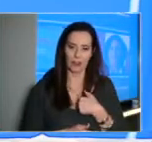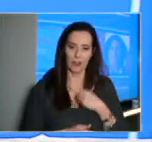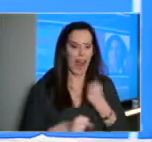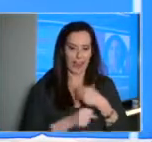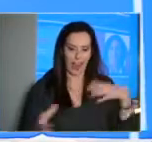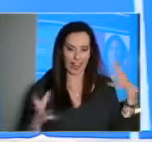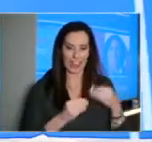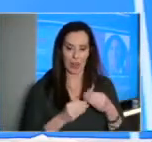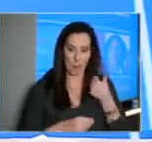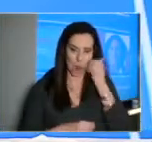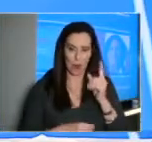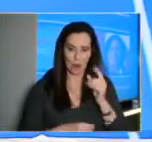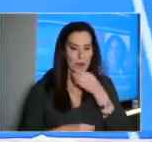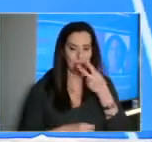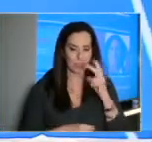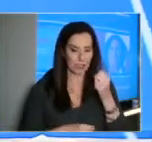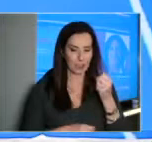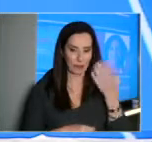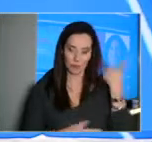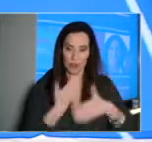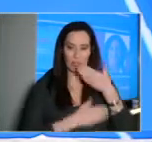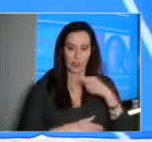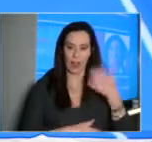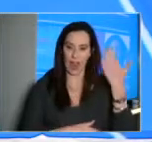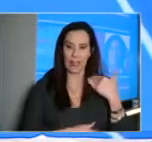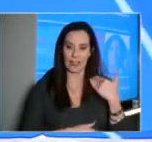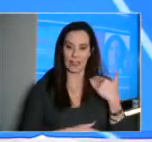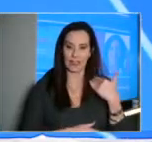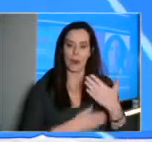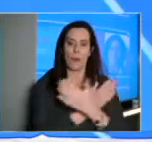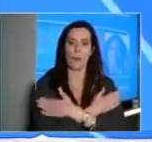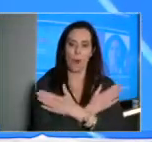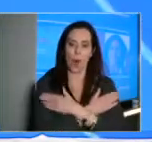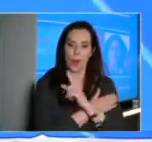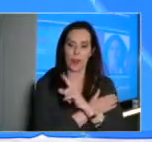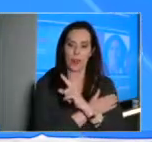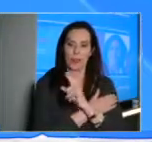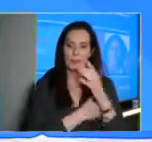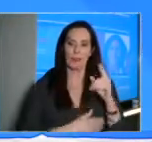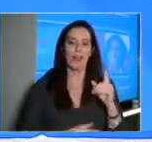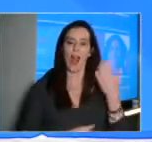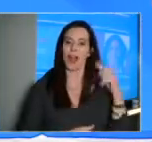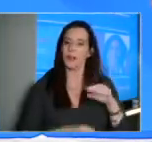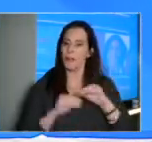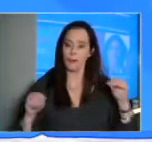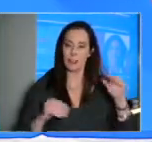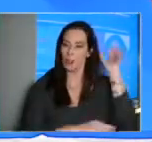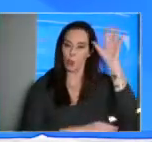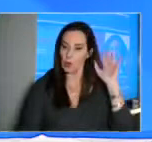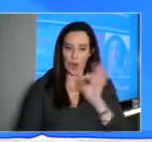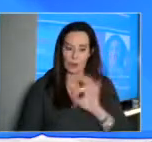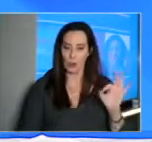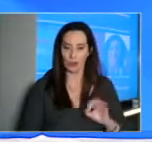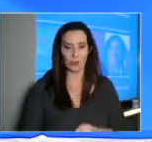שלי כבוגר בגיל 20, לפני שעליתי לארץ, הייתי עוד מרוקאי אמיתי בקזבלנקה, הייתי מאמן כדורסל